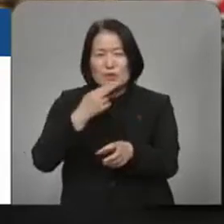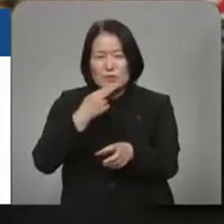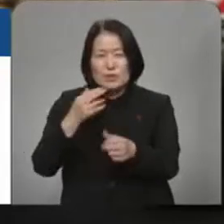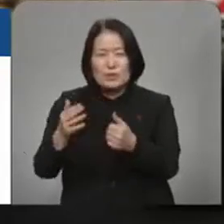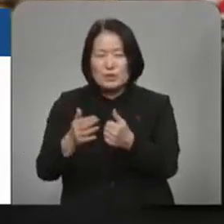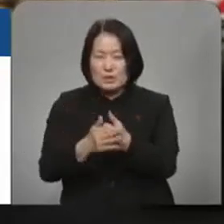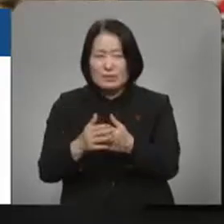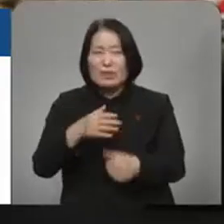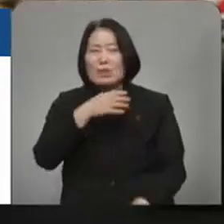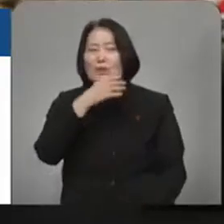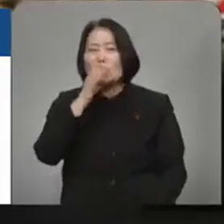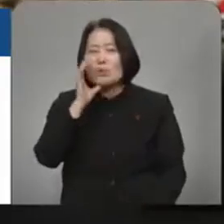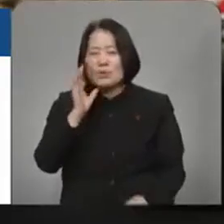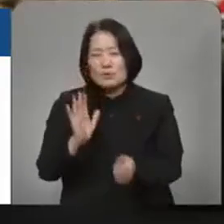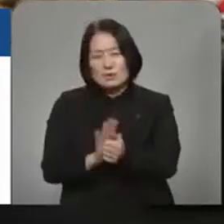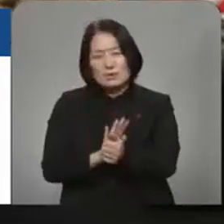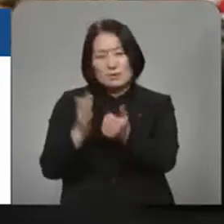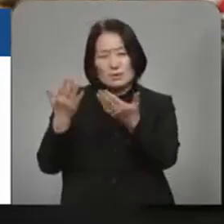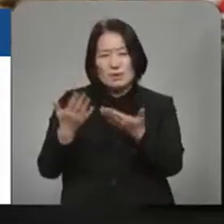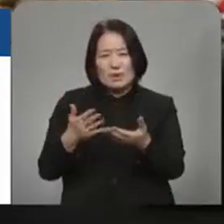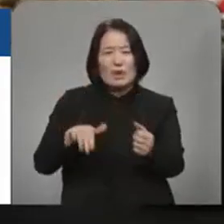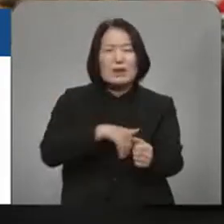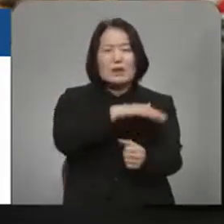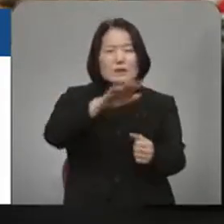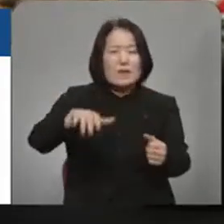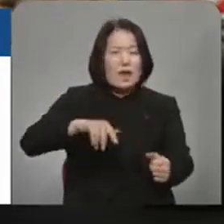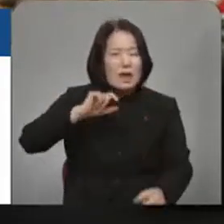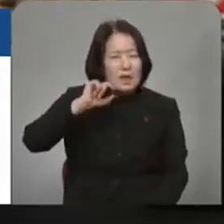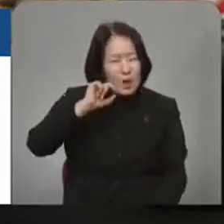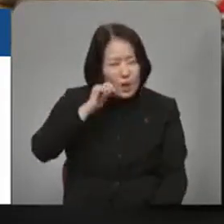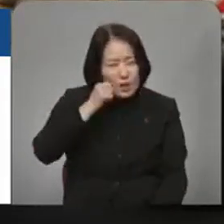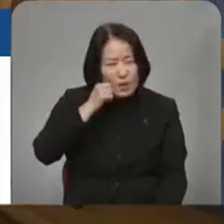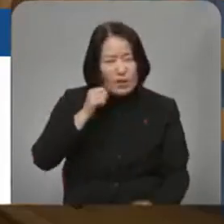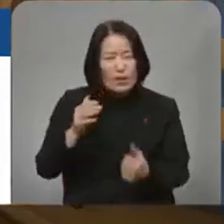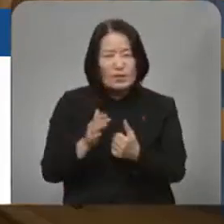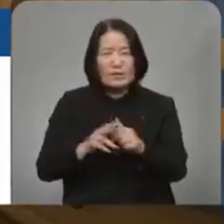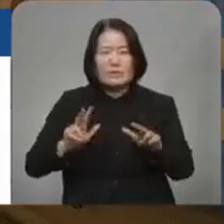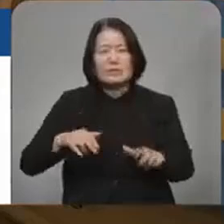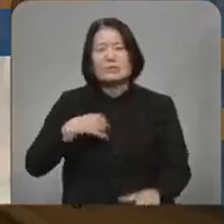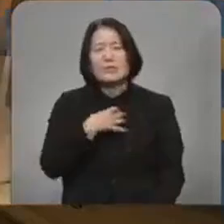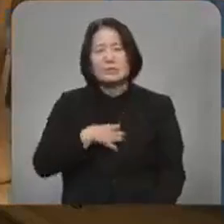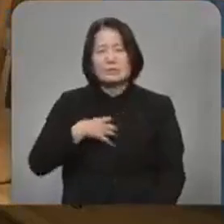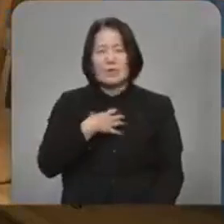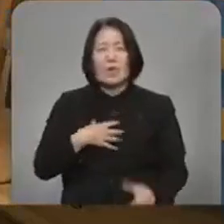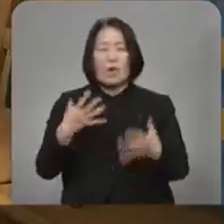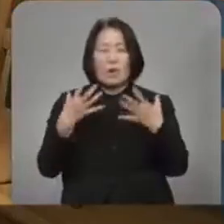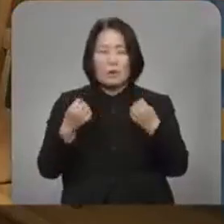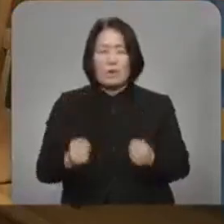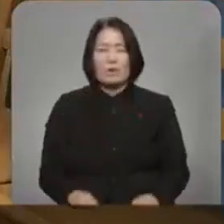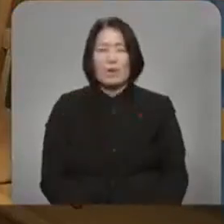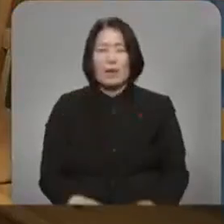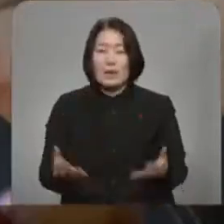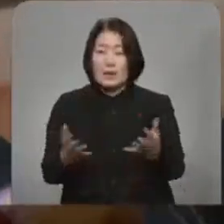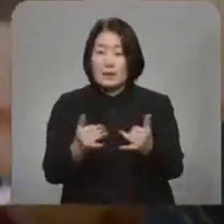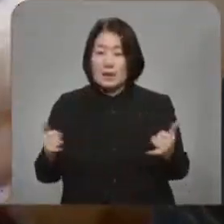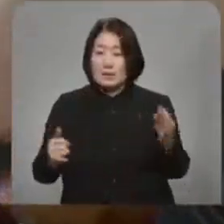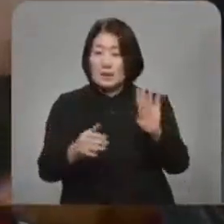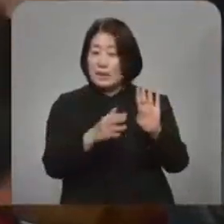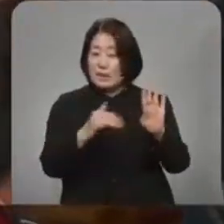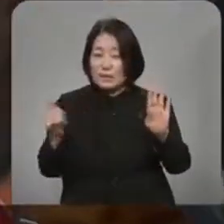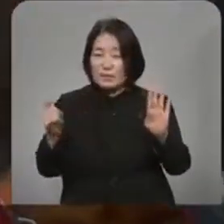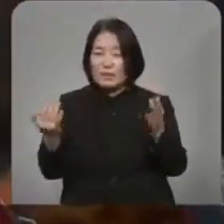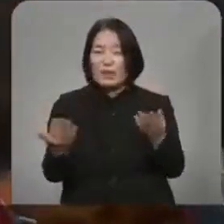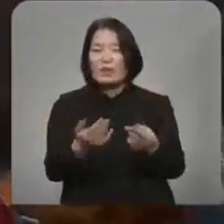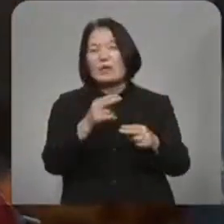복지 서비스를 받으시기에 굉장히 불리한 조건이라서 많이 걱정하고 계십니다. 직원 4명도 일자리를 잃게